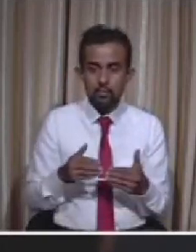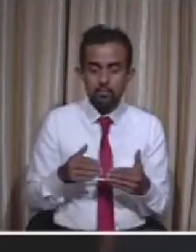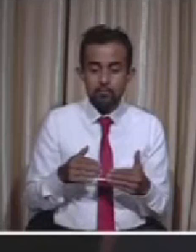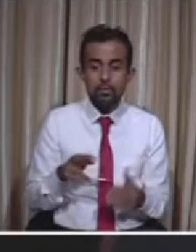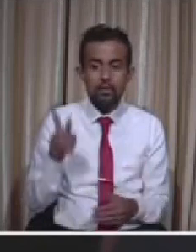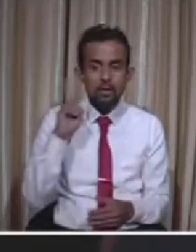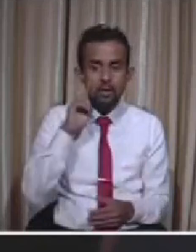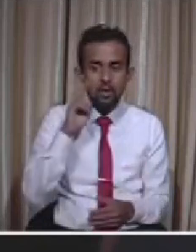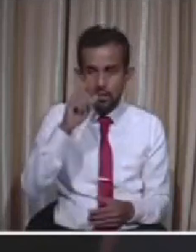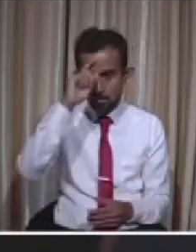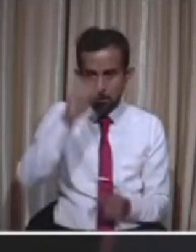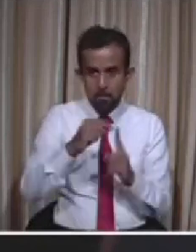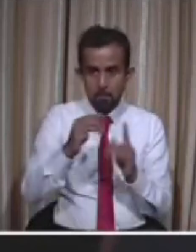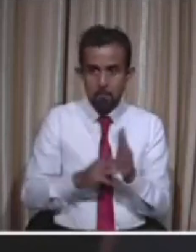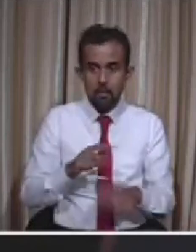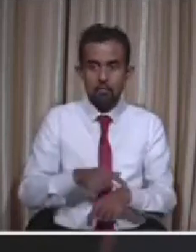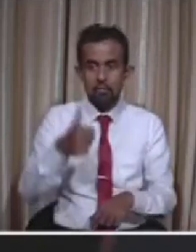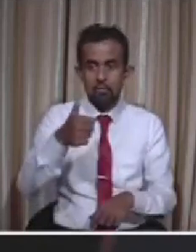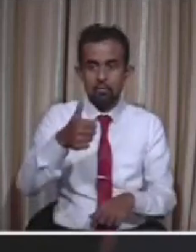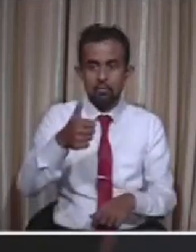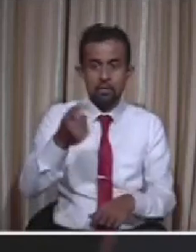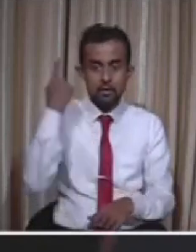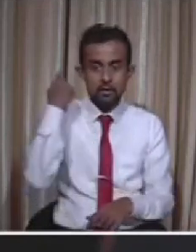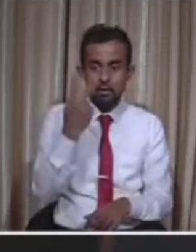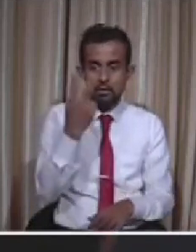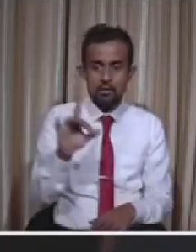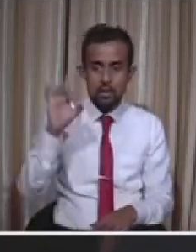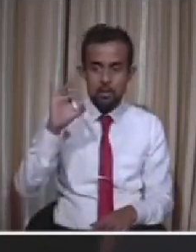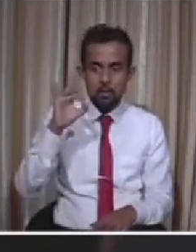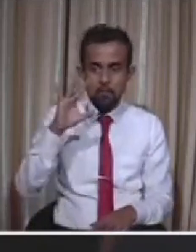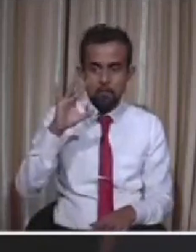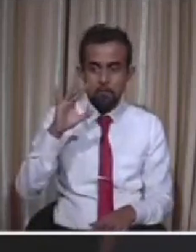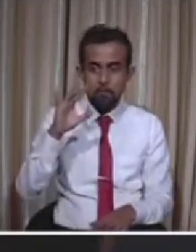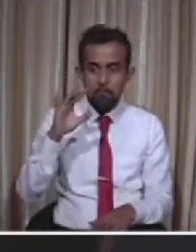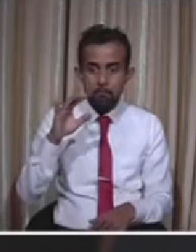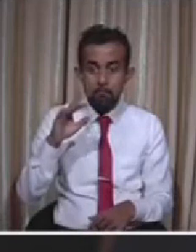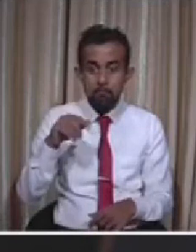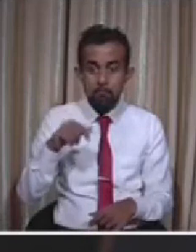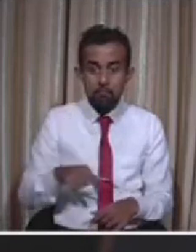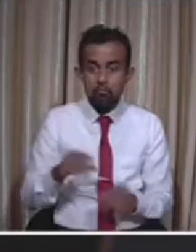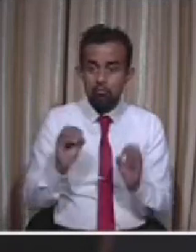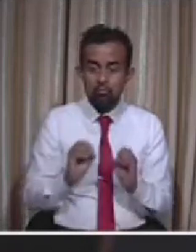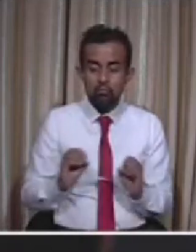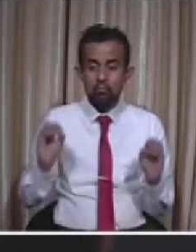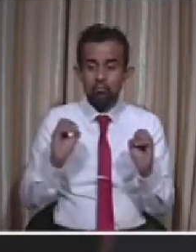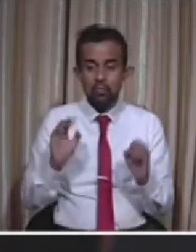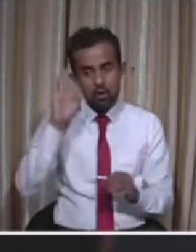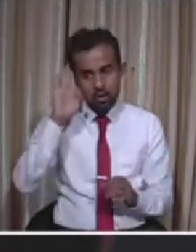රනිල් වික්‍රමසිංහ ආගමැතිතුමා හරිම වාසනාවන්තයි. එදා 2015 දී ඒත් මෙජොරිටියක් නැතුව ආගමැති වුණා.